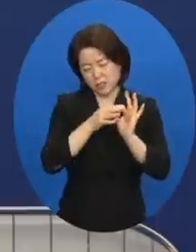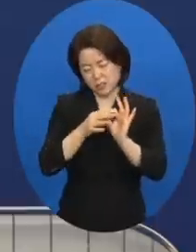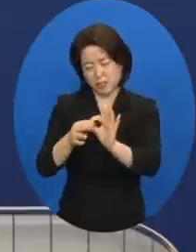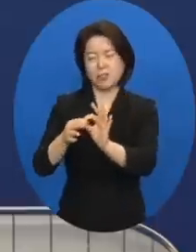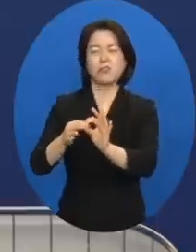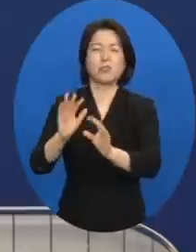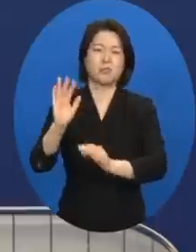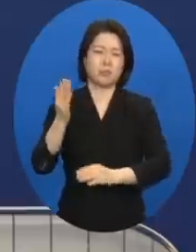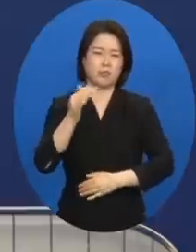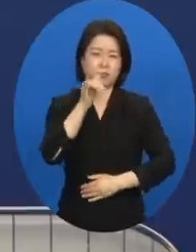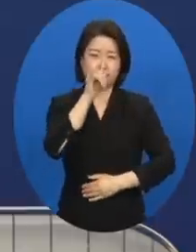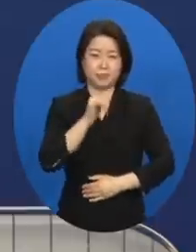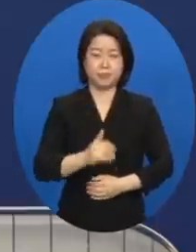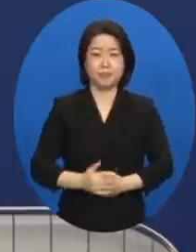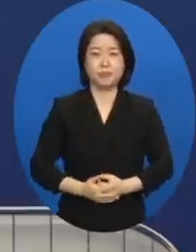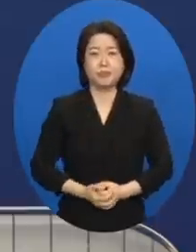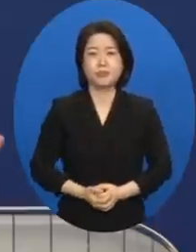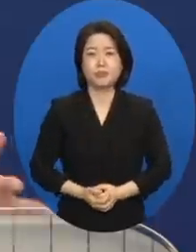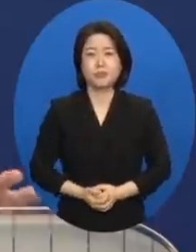거죠.